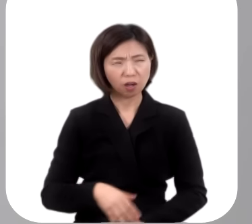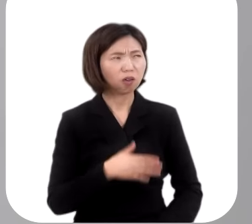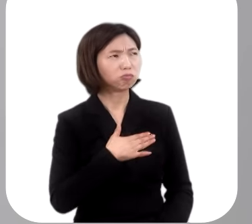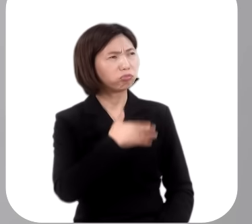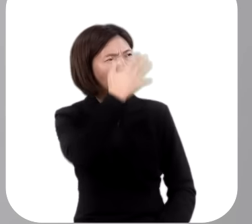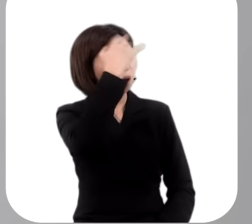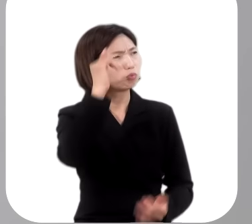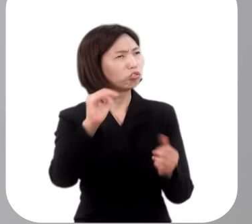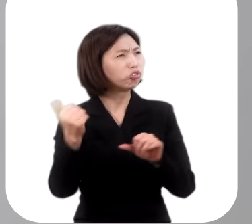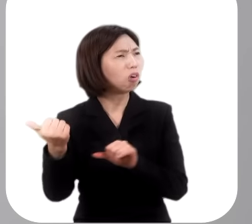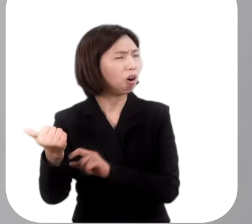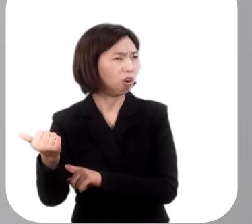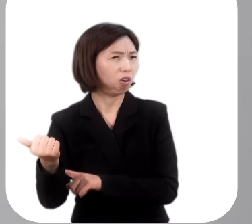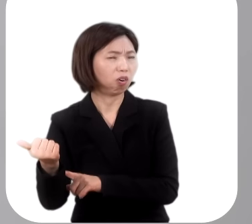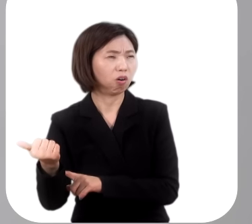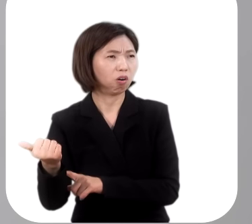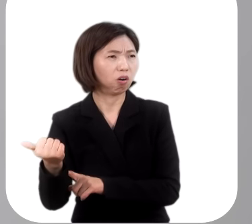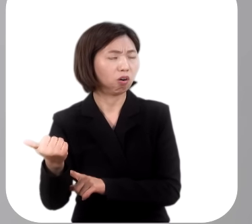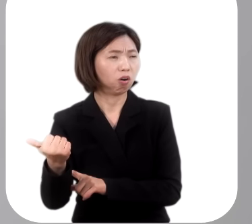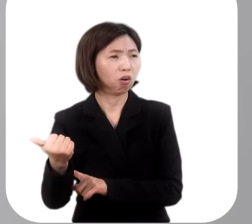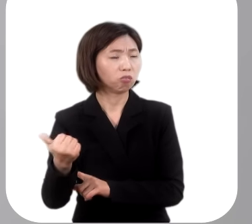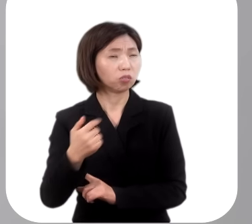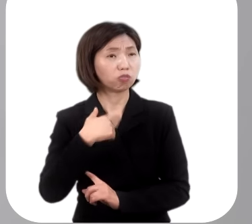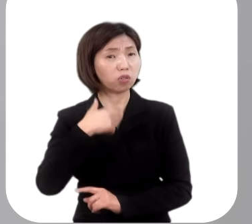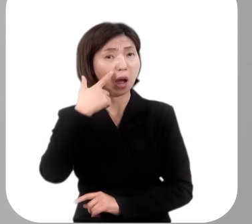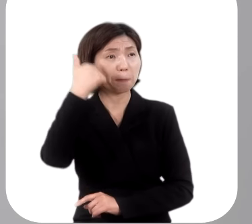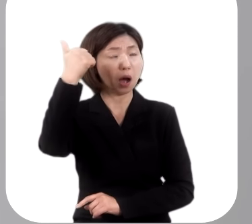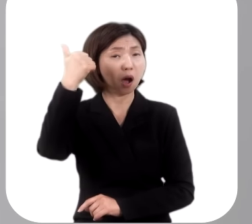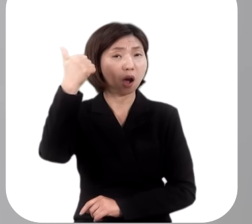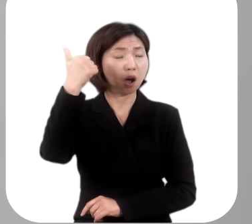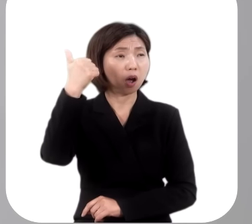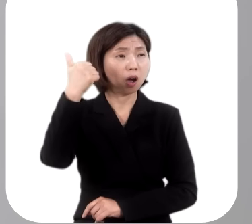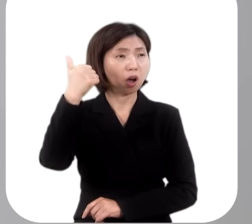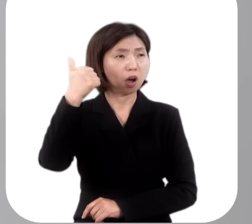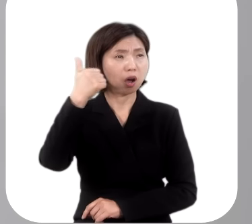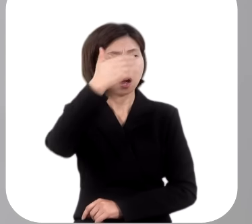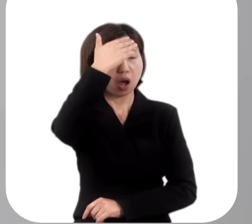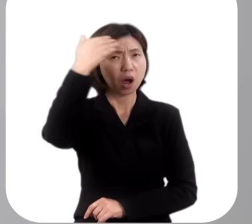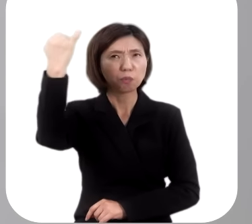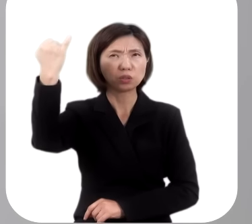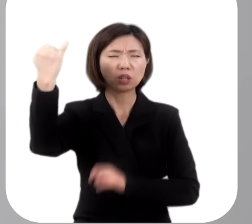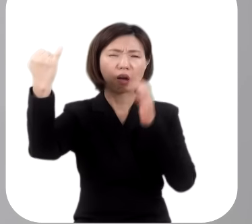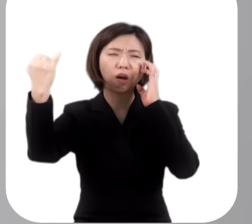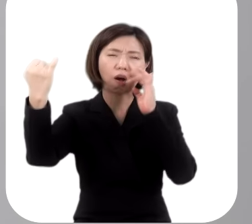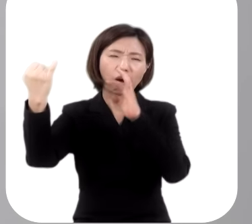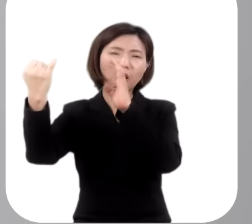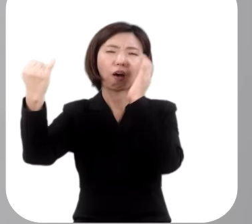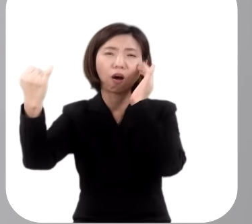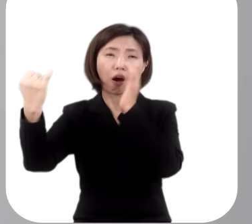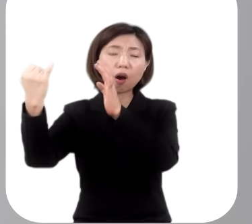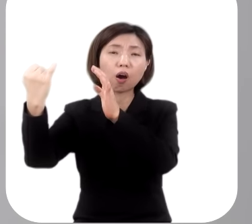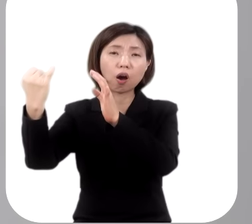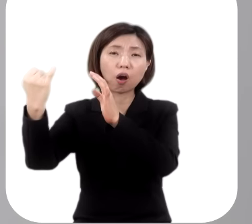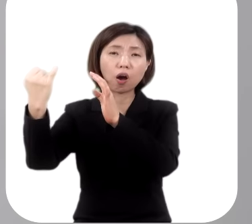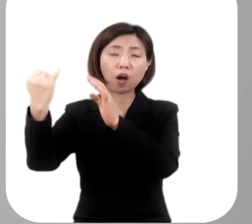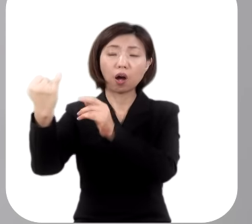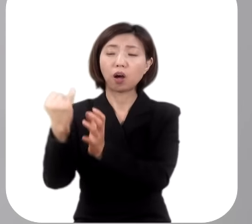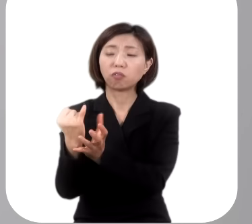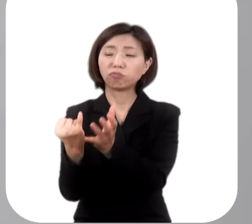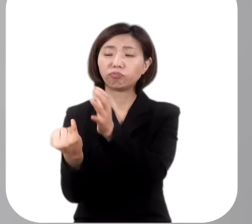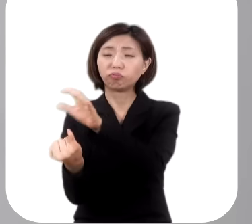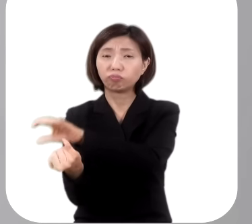얘기를 하는 거예요. 할머니가 돌아가셨는데 저희 아버지가 할머니를